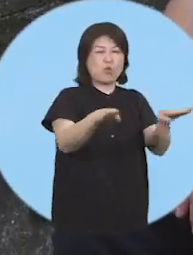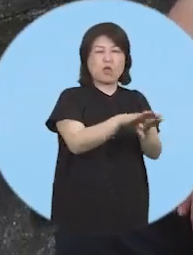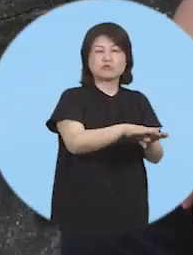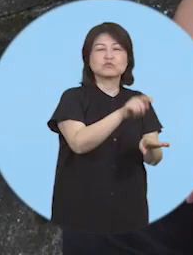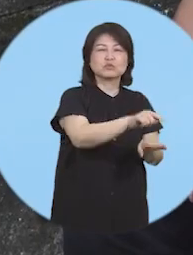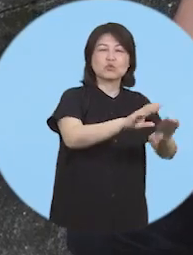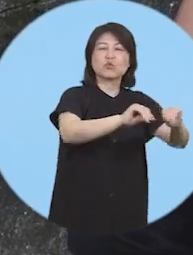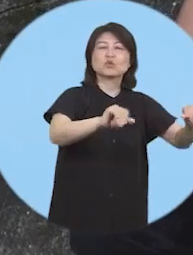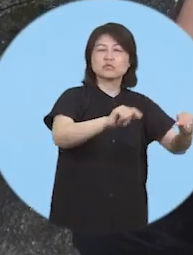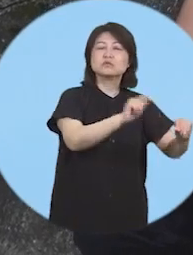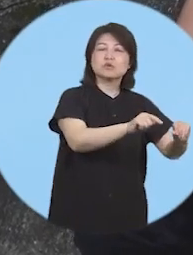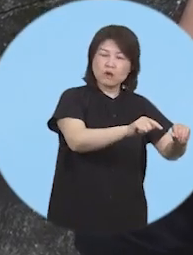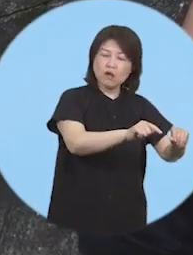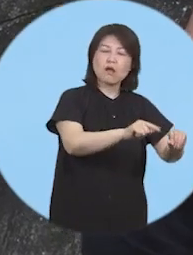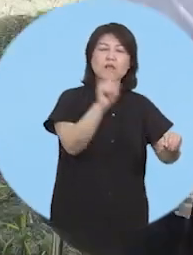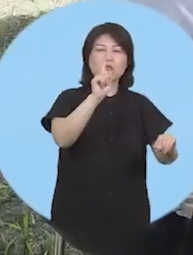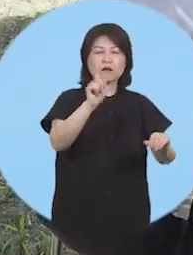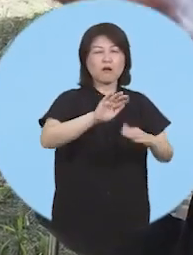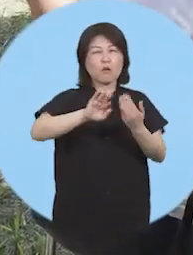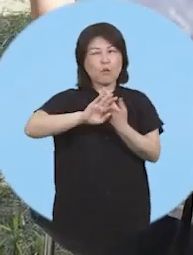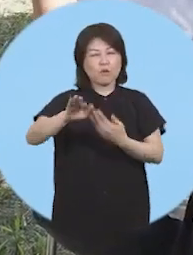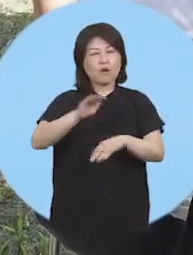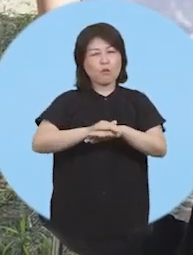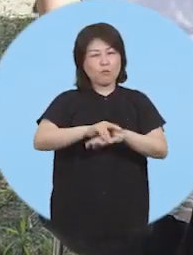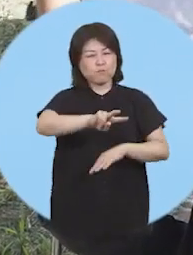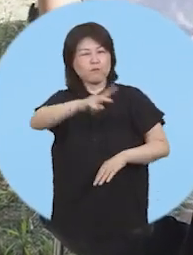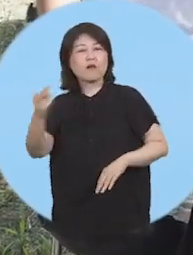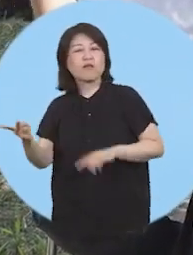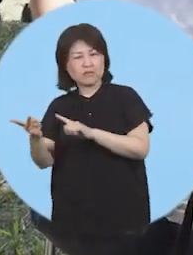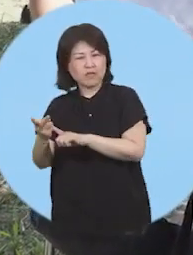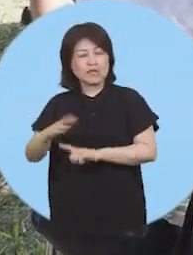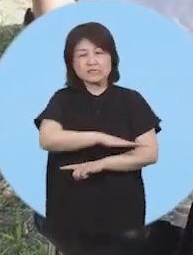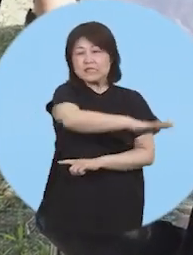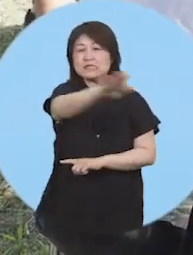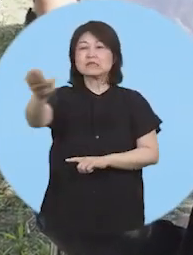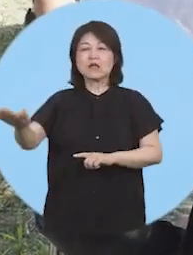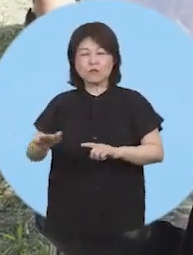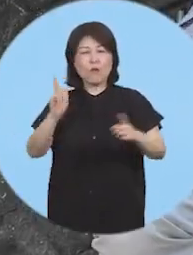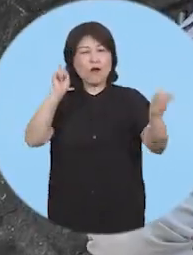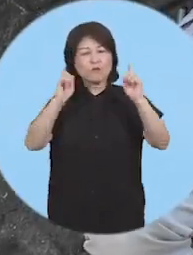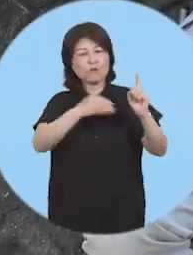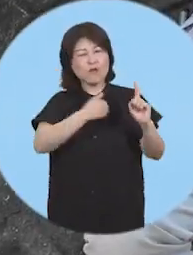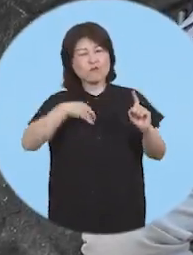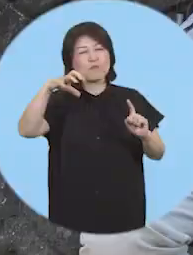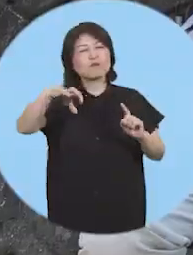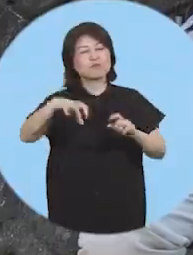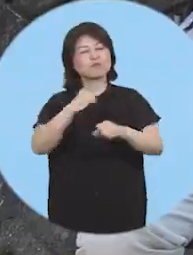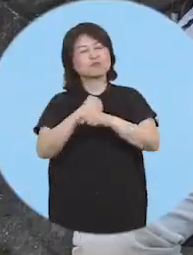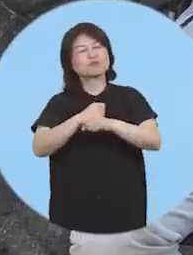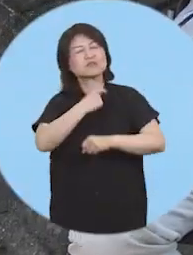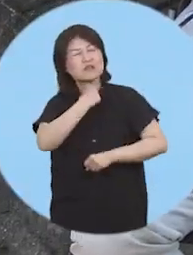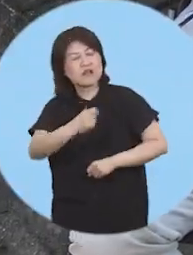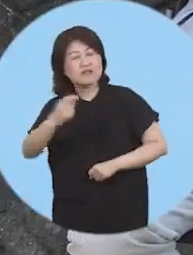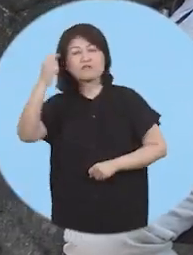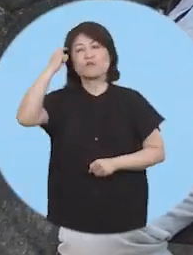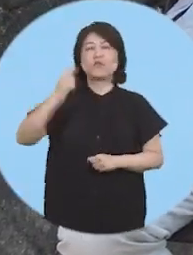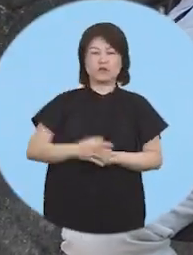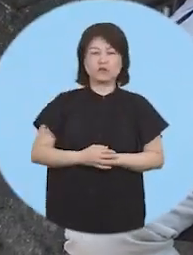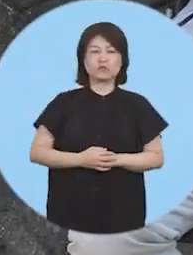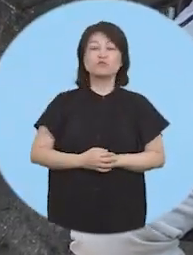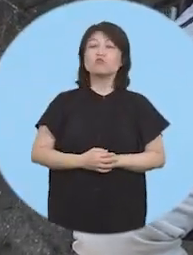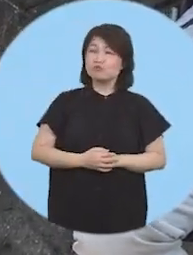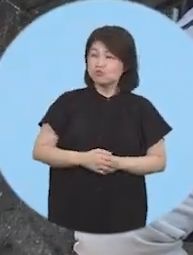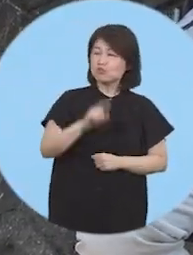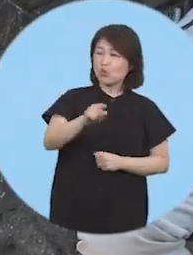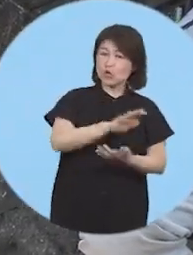れをこうメリットに変換していって、まあ、全体をこうアミューズメントパーク化できないかっていうんですね。 いやこれだけ綺麗に管理されて